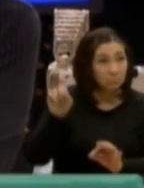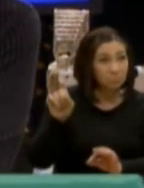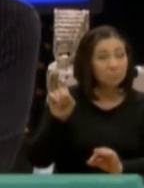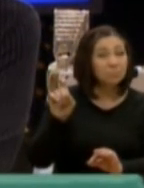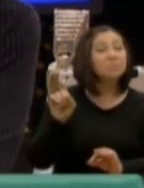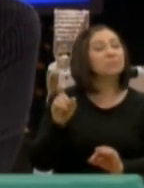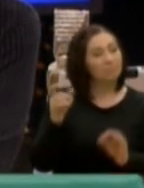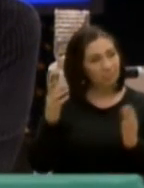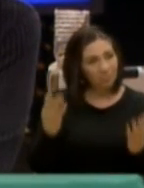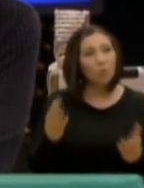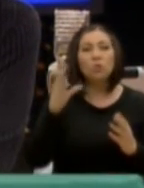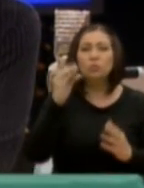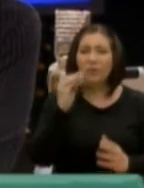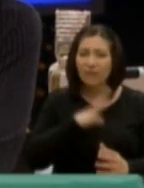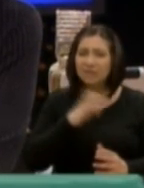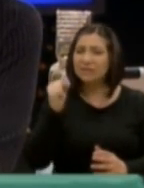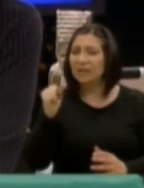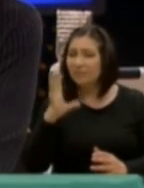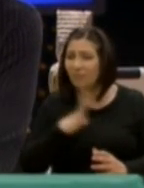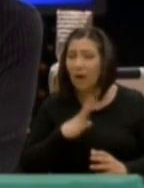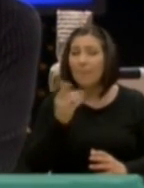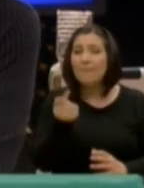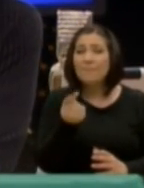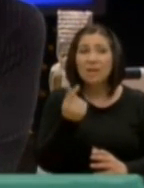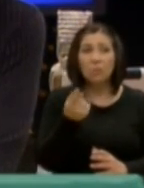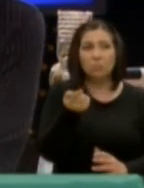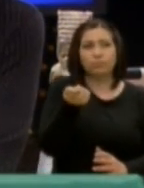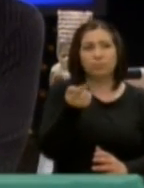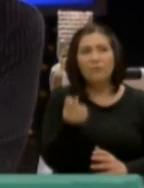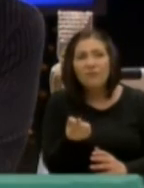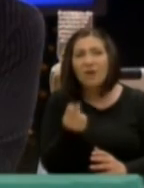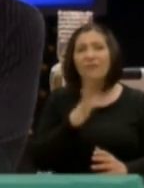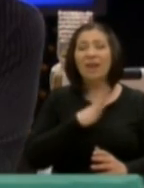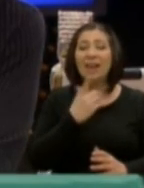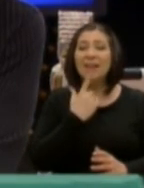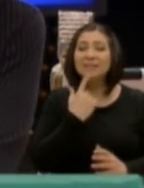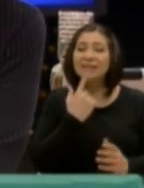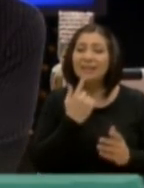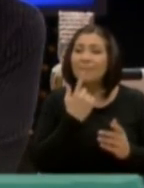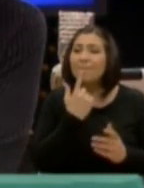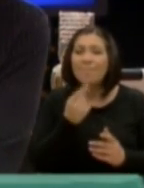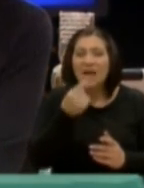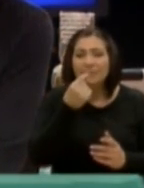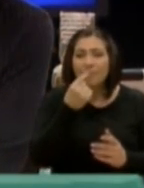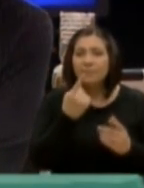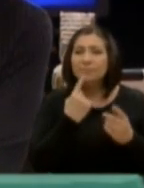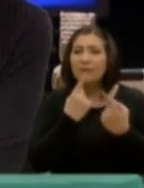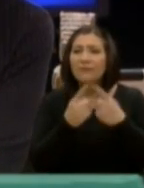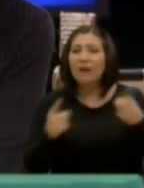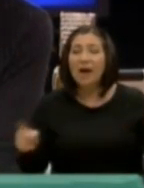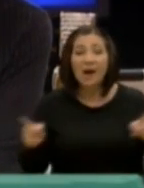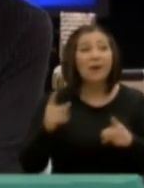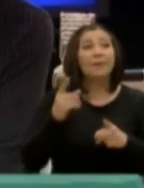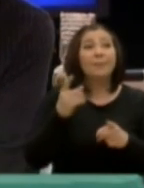soruyorsunuz. Var yumuşak var. Badem irisi var ama lezzetleri çok farklı bunların. Bademlerin yani ham